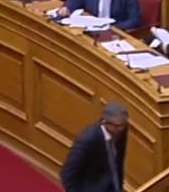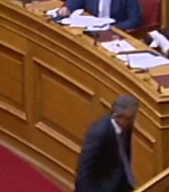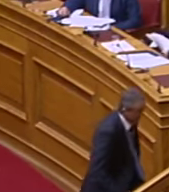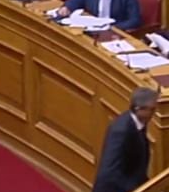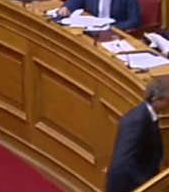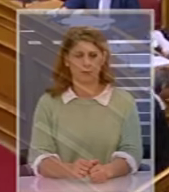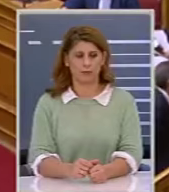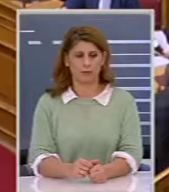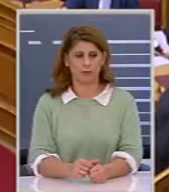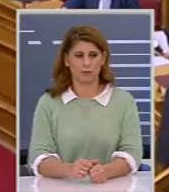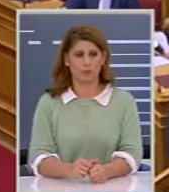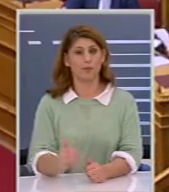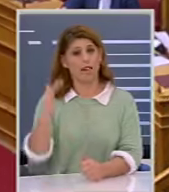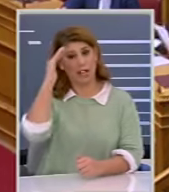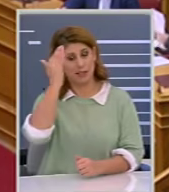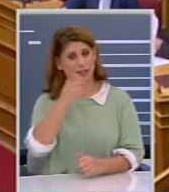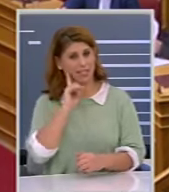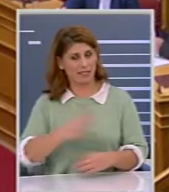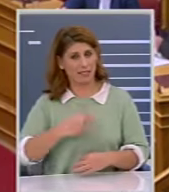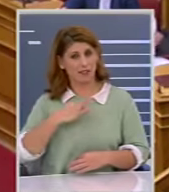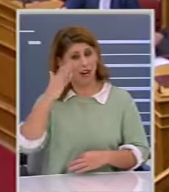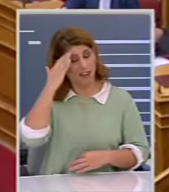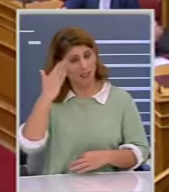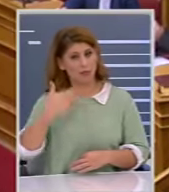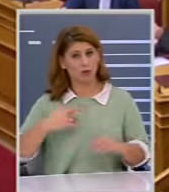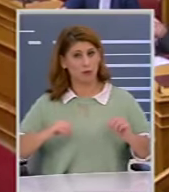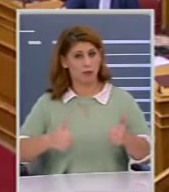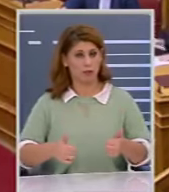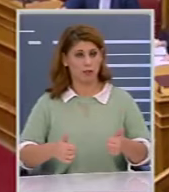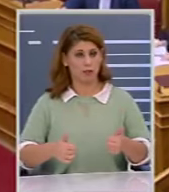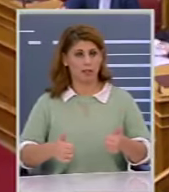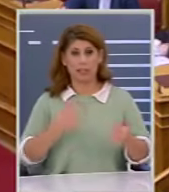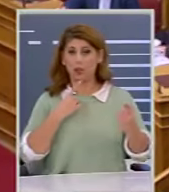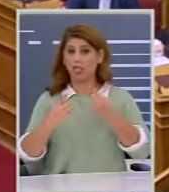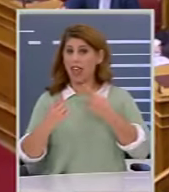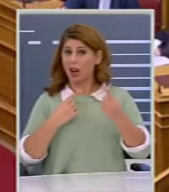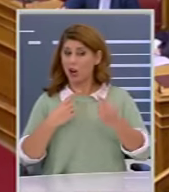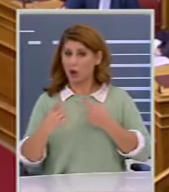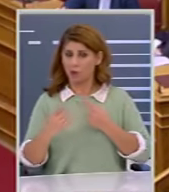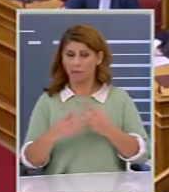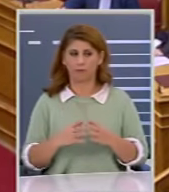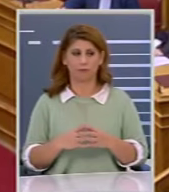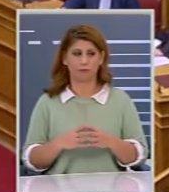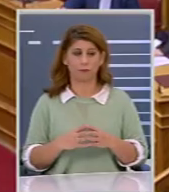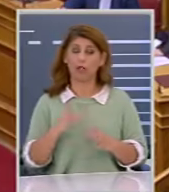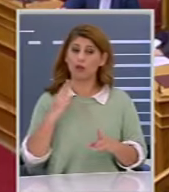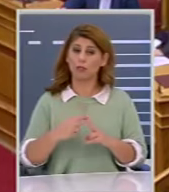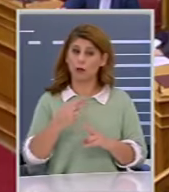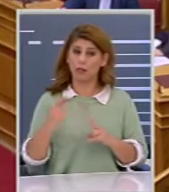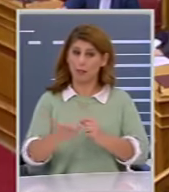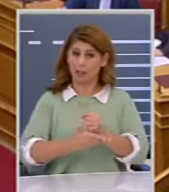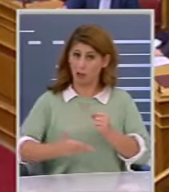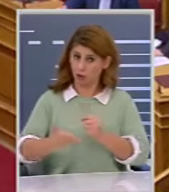Καλησπέρα κυρίες και κύριοι, να χαιρετήσω κι εγώ με τη σειρά μου την πρωτοβουλία για τον διάλογο για το μείζον ζήτημα το